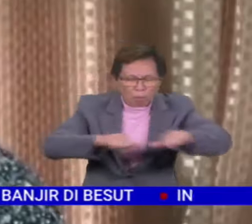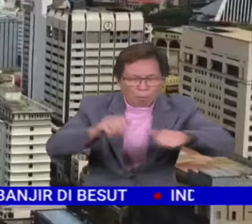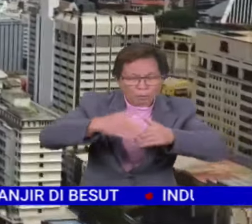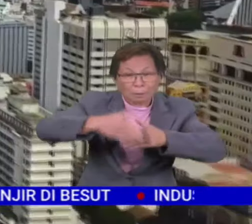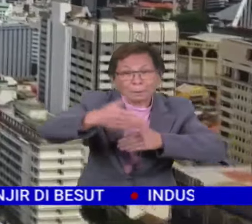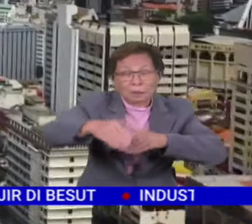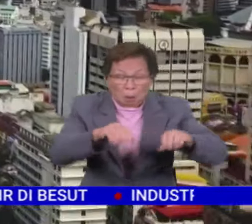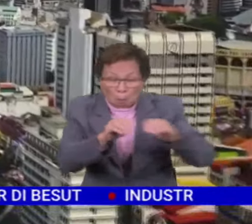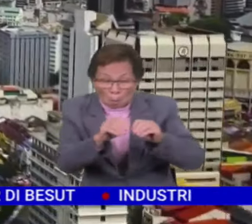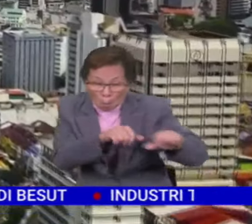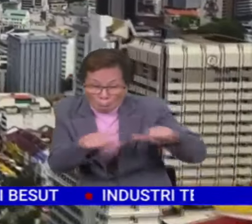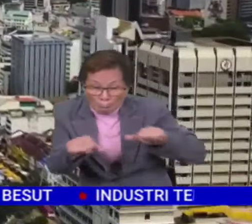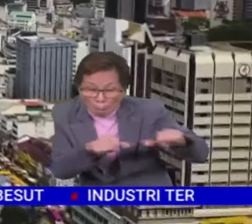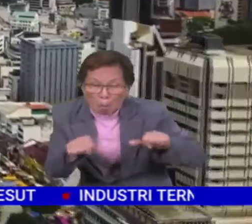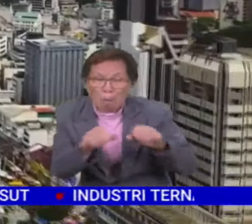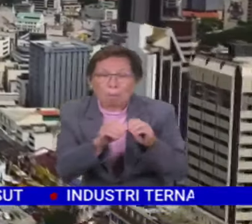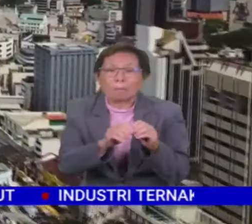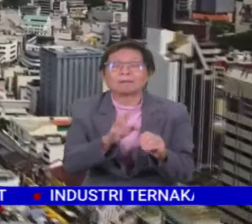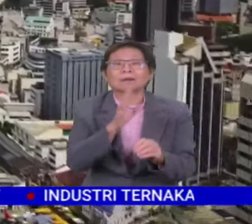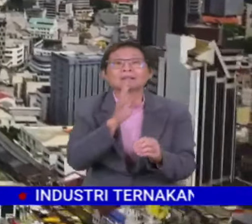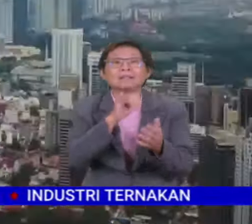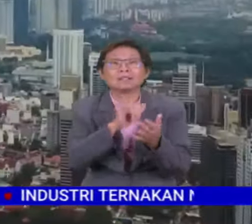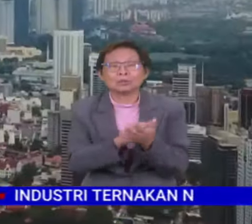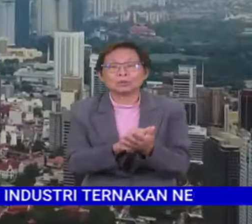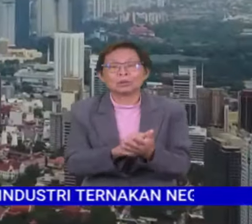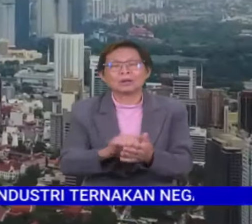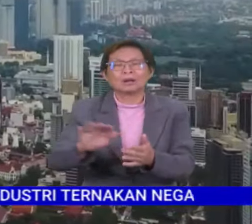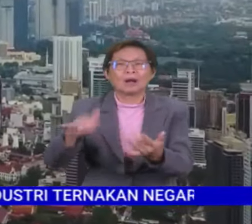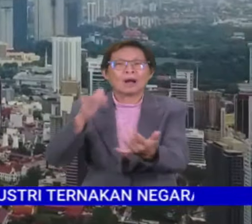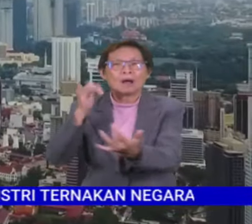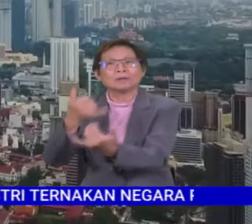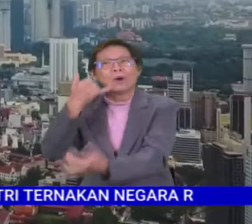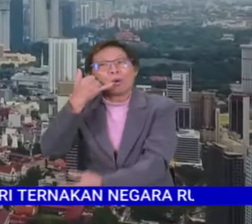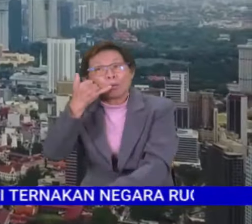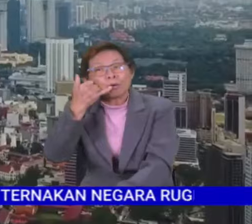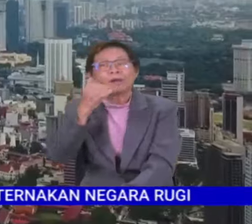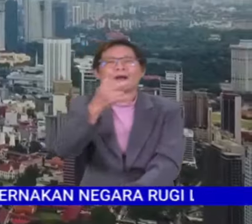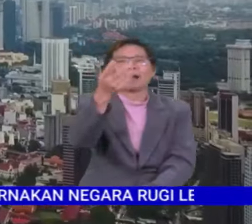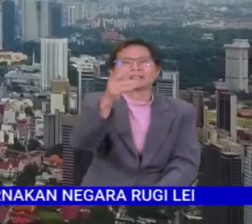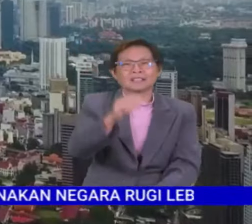ini. Beliau berkata demikian ketika dihubungi RTM.